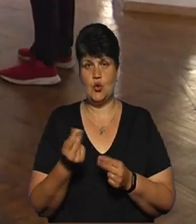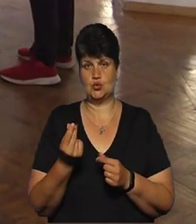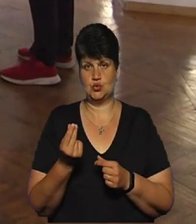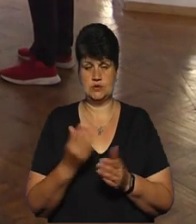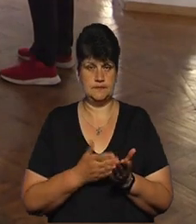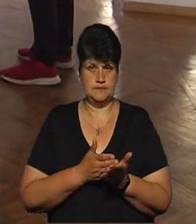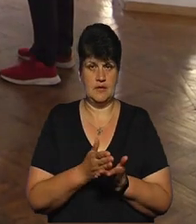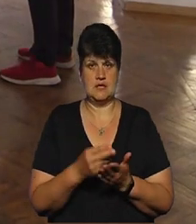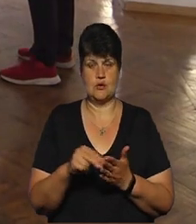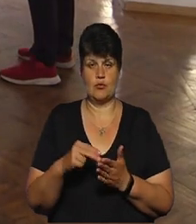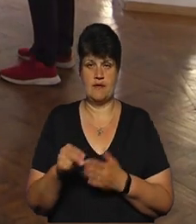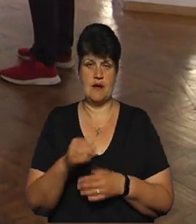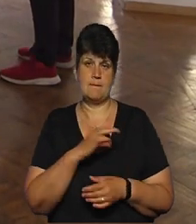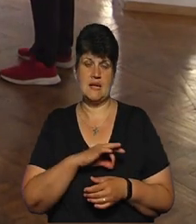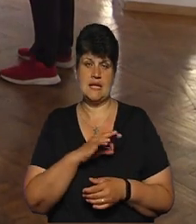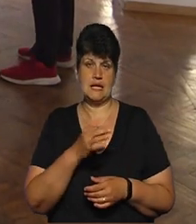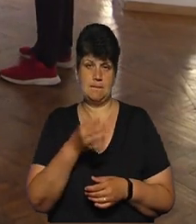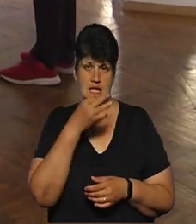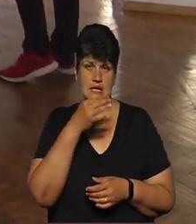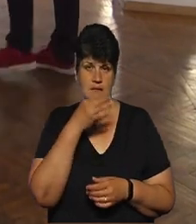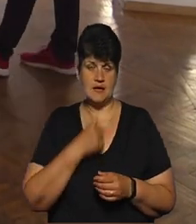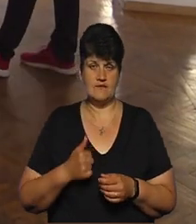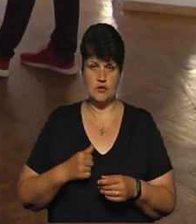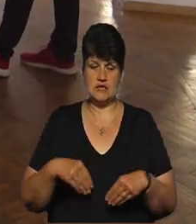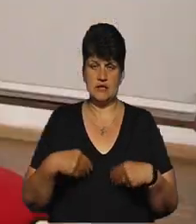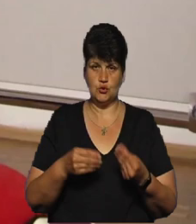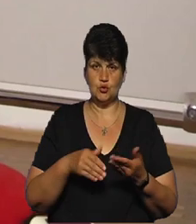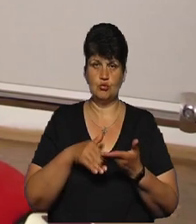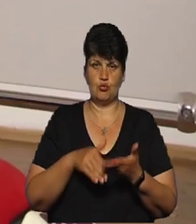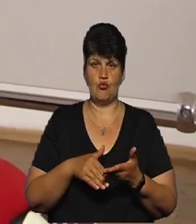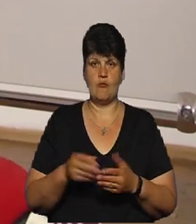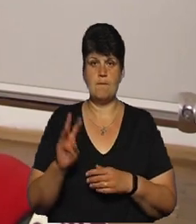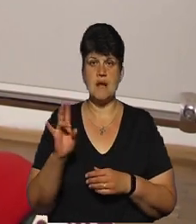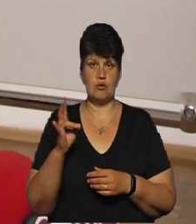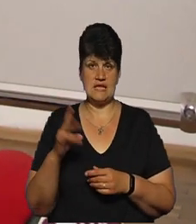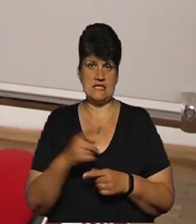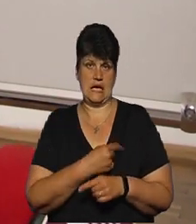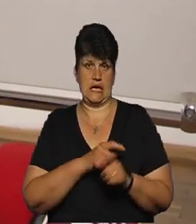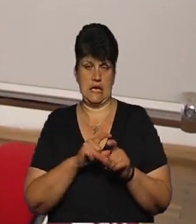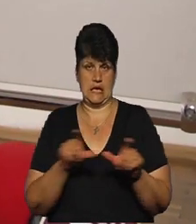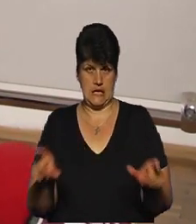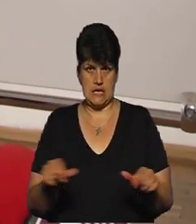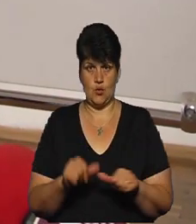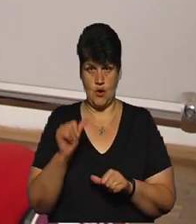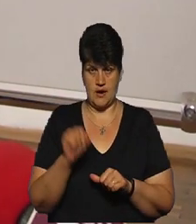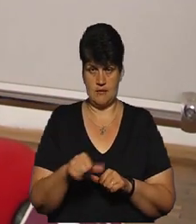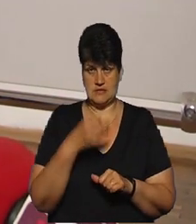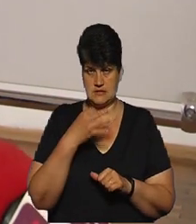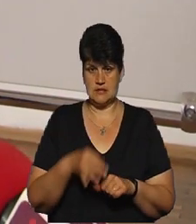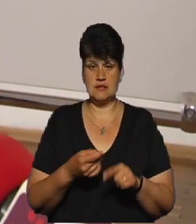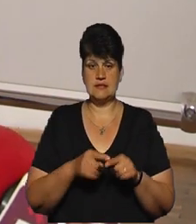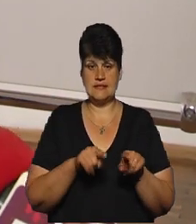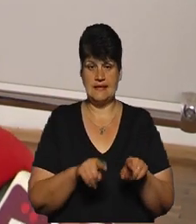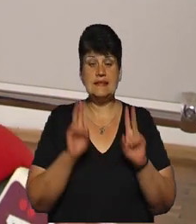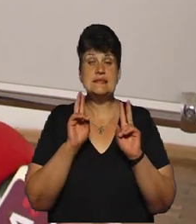спрямують на закупівлю медикаментів для військових, яким надають допомогу в Миколаївській лікарні. Я для себе виокремила цю. Я не знала автора,